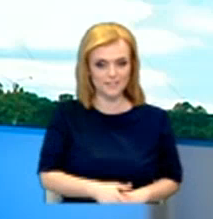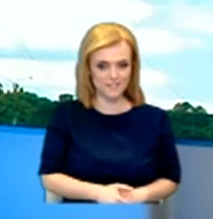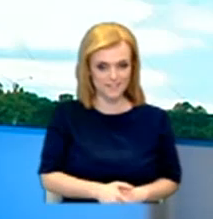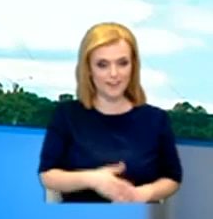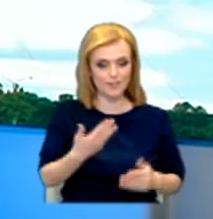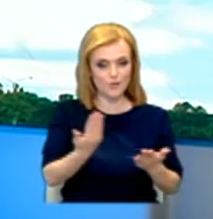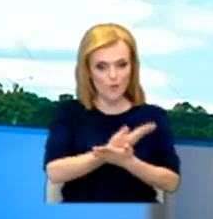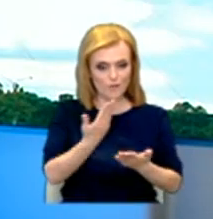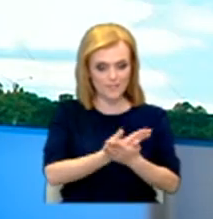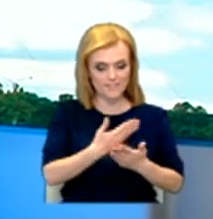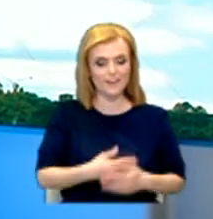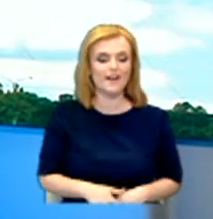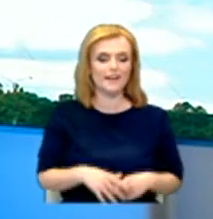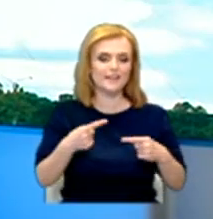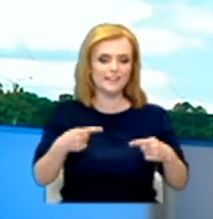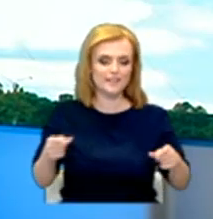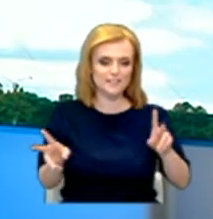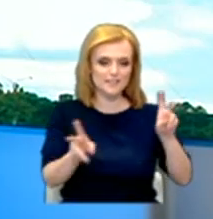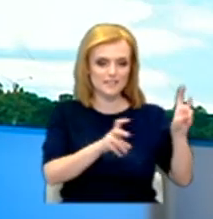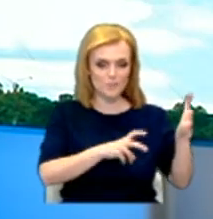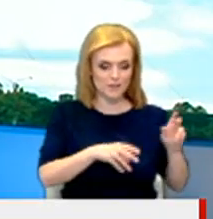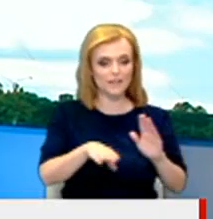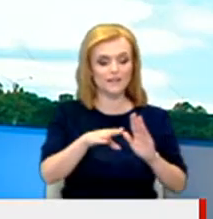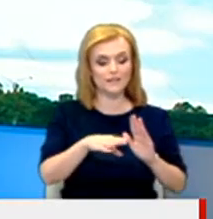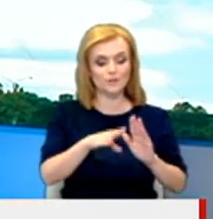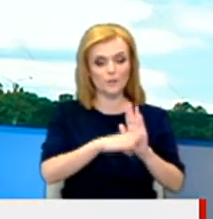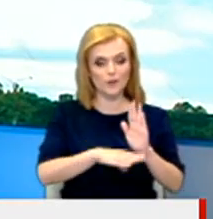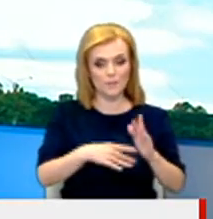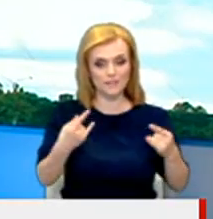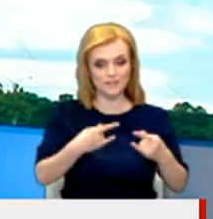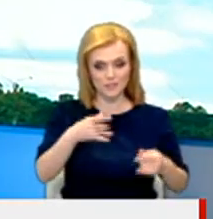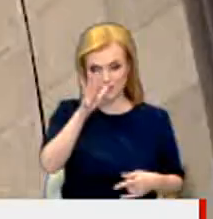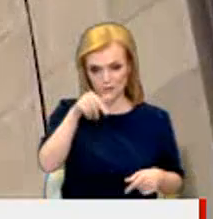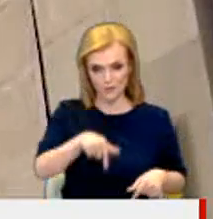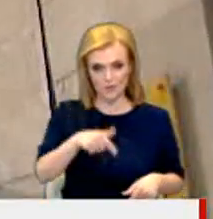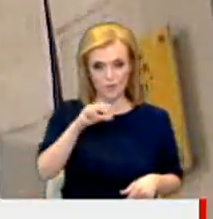de știrile echilibrate și diverse ale studioului televiziunii române din Chișinău.